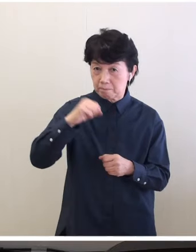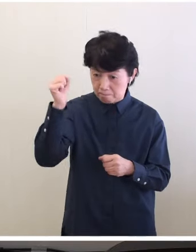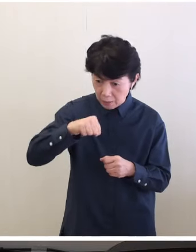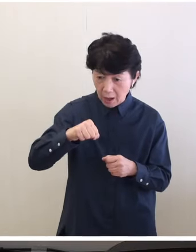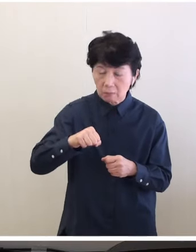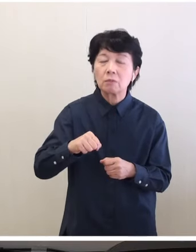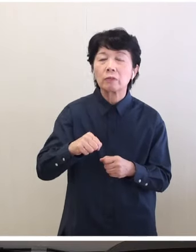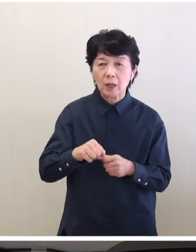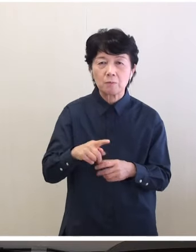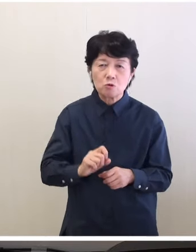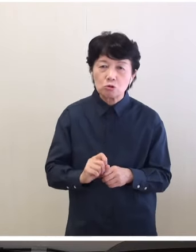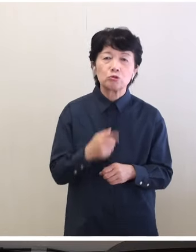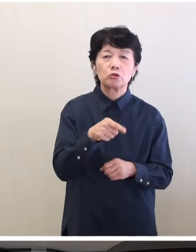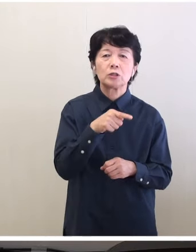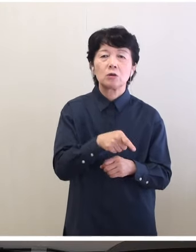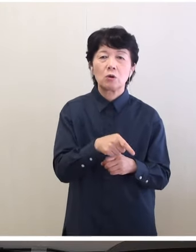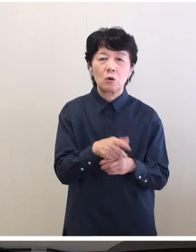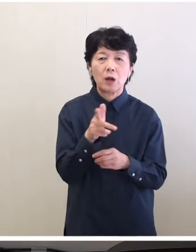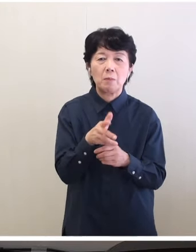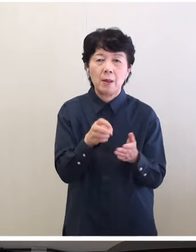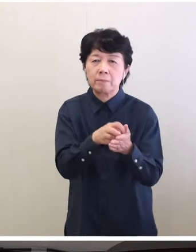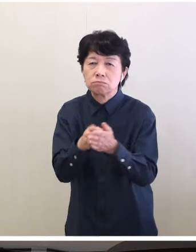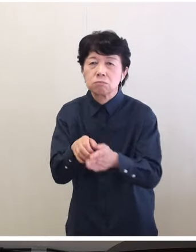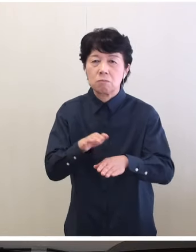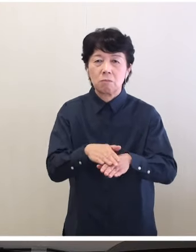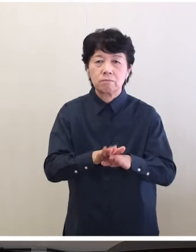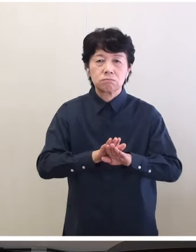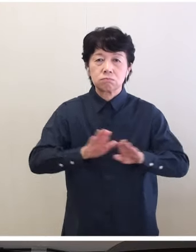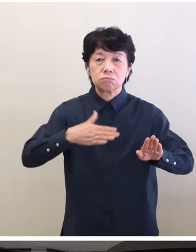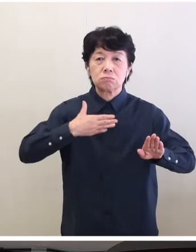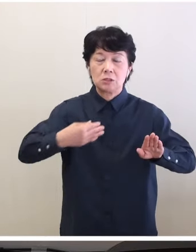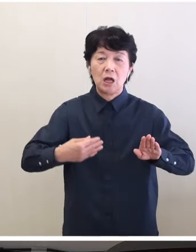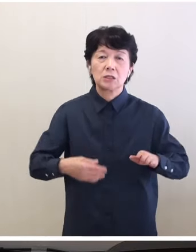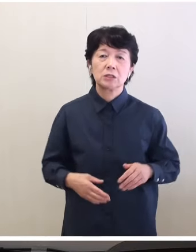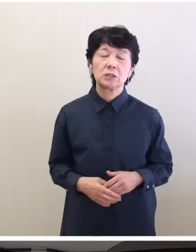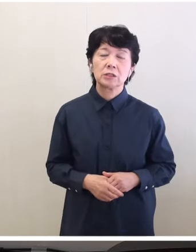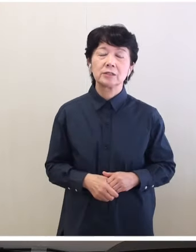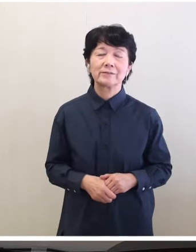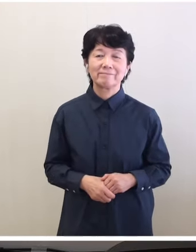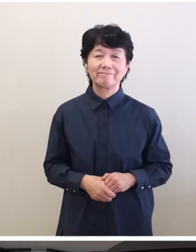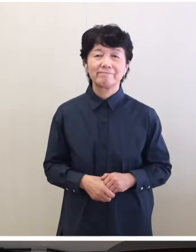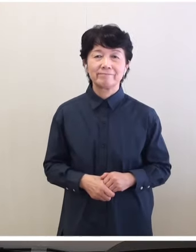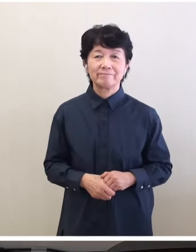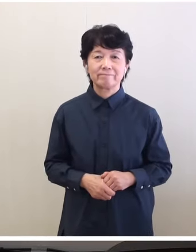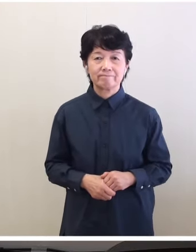やかにその執行に当たっていきたいというふうに考えております。